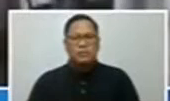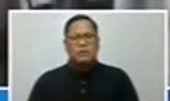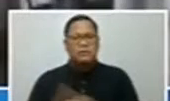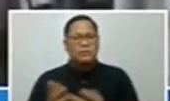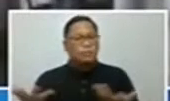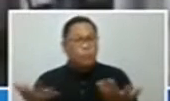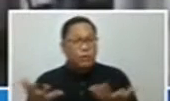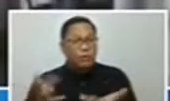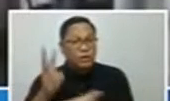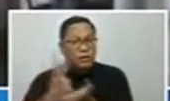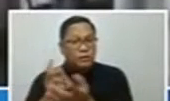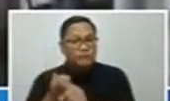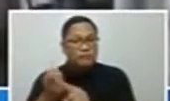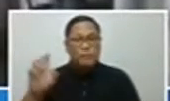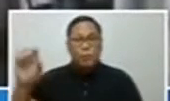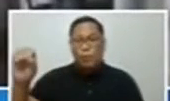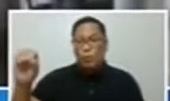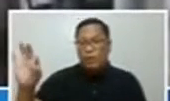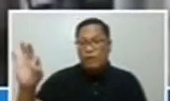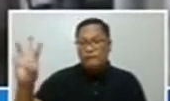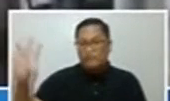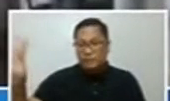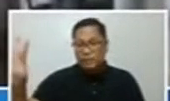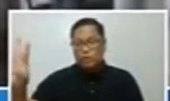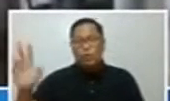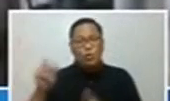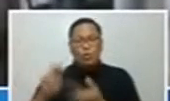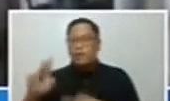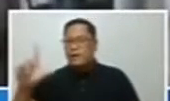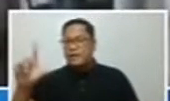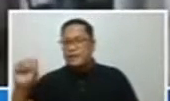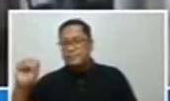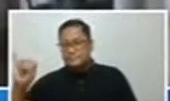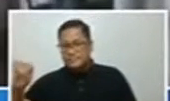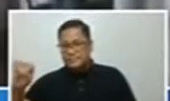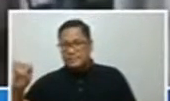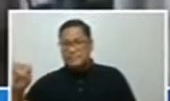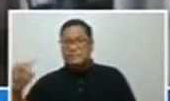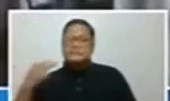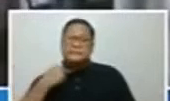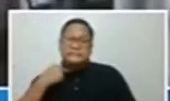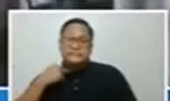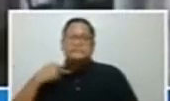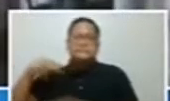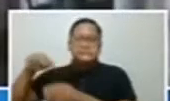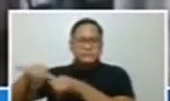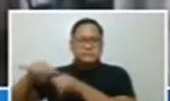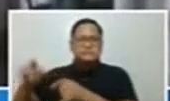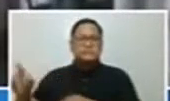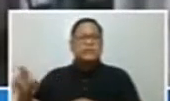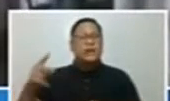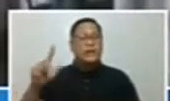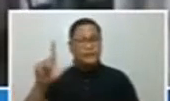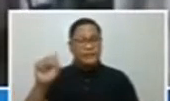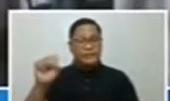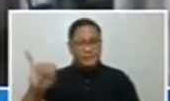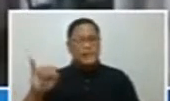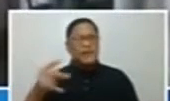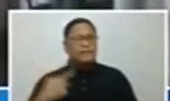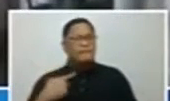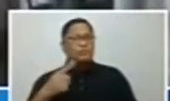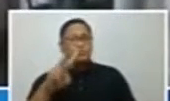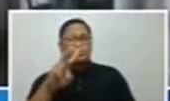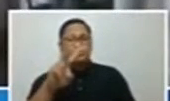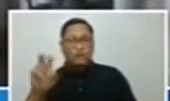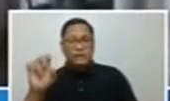kanilang isolation facility. Sa ngayon ay puno ang kanilang isolation facility. So kung darating na naman yung maraming LSI,